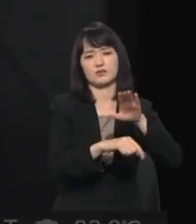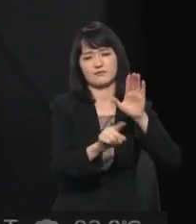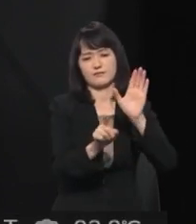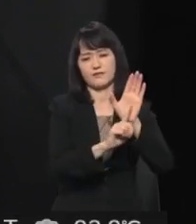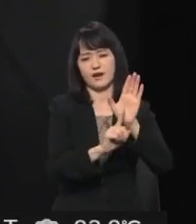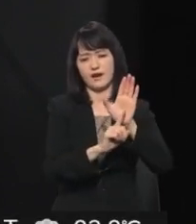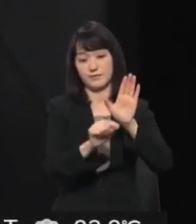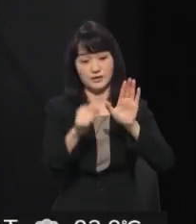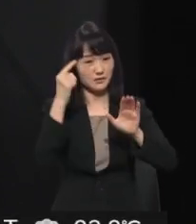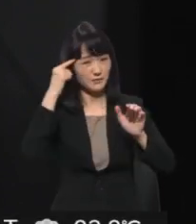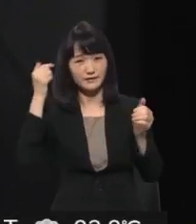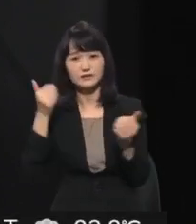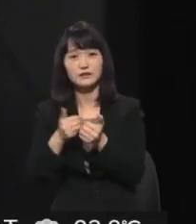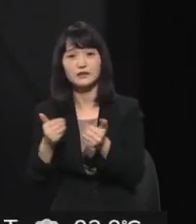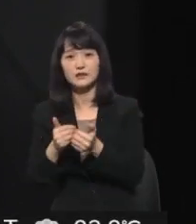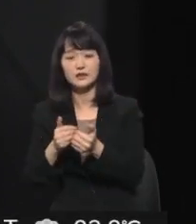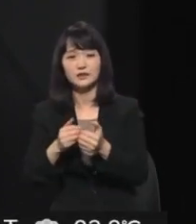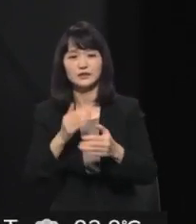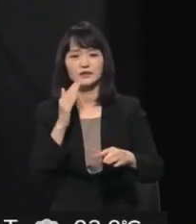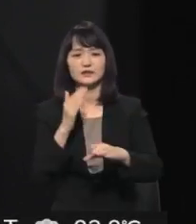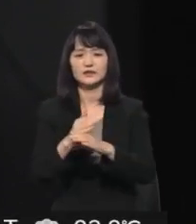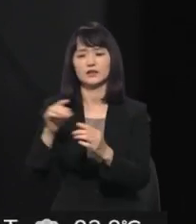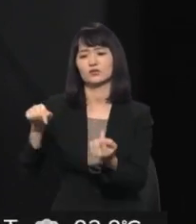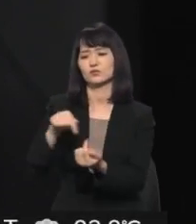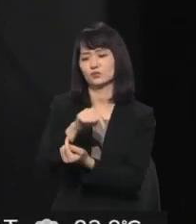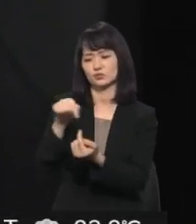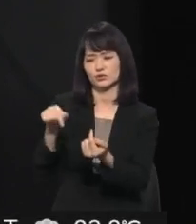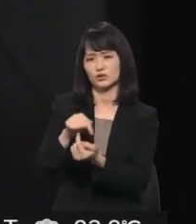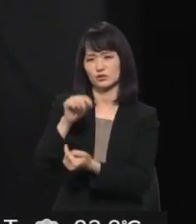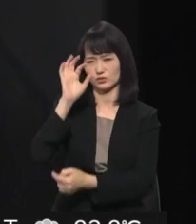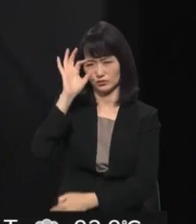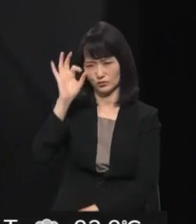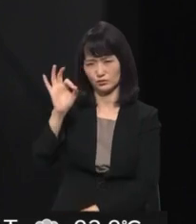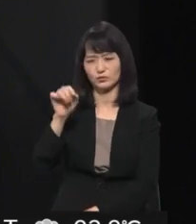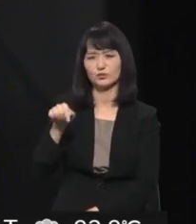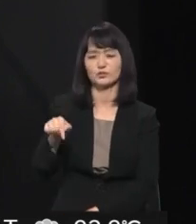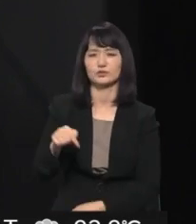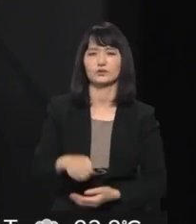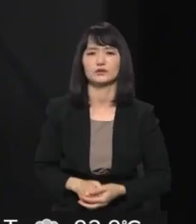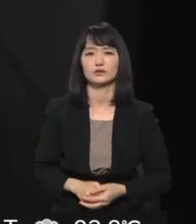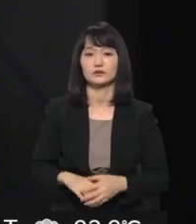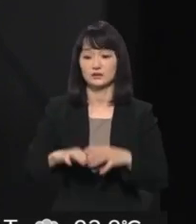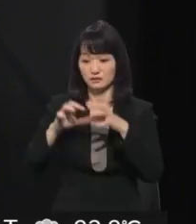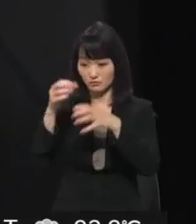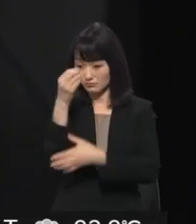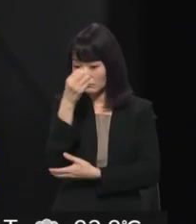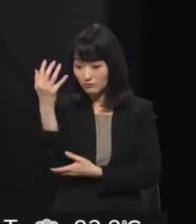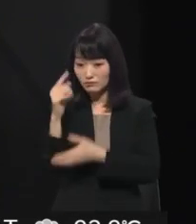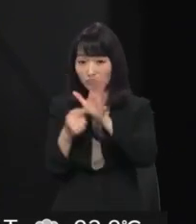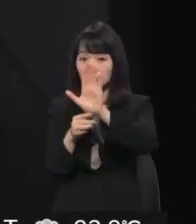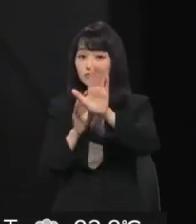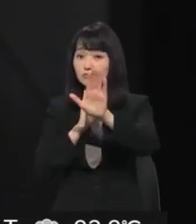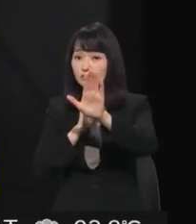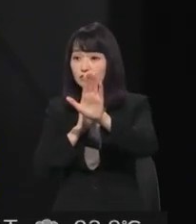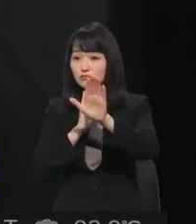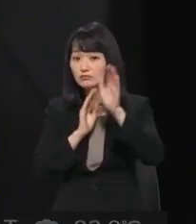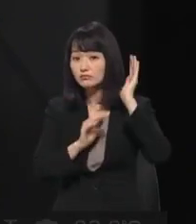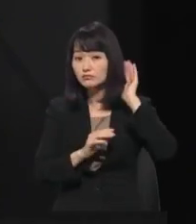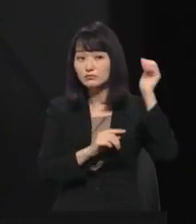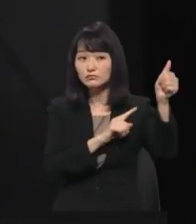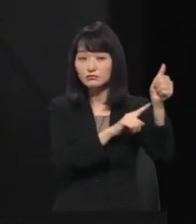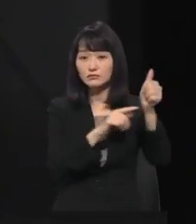정 반대의 지금 당 운영 의 모습을 보여 줘 있고 진짜 이 세계를 뭐 포드가 진실이라면 대통령 마저도 법원의